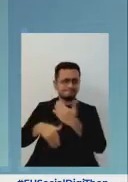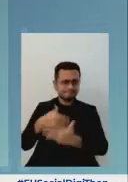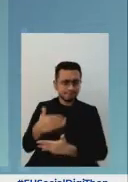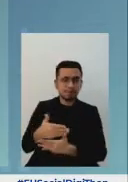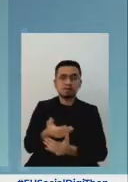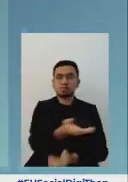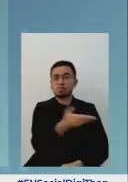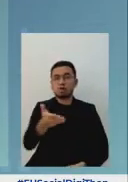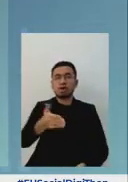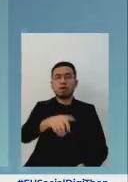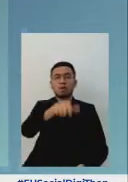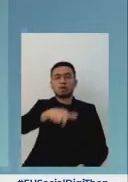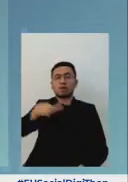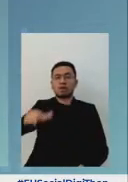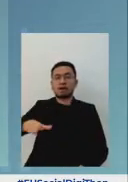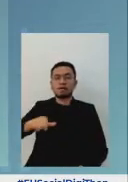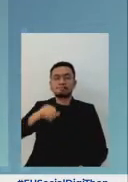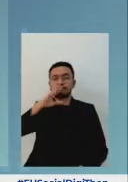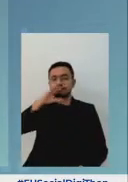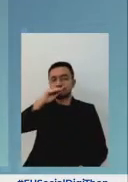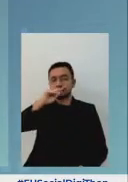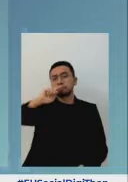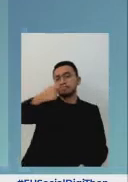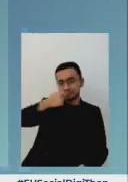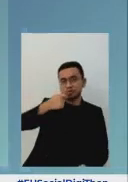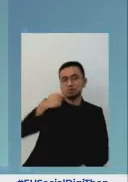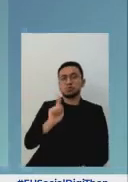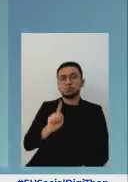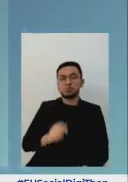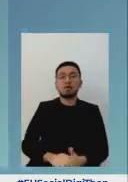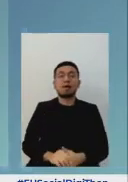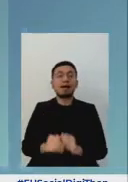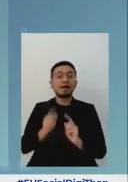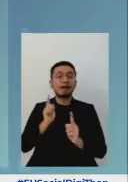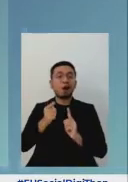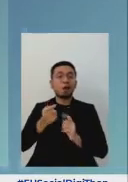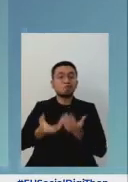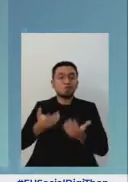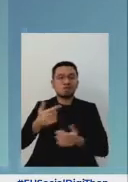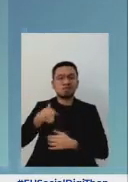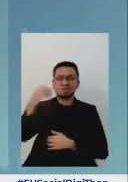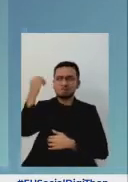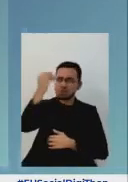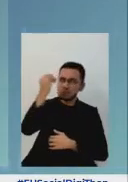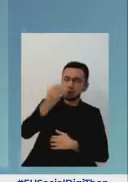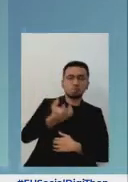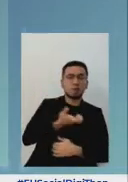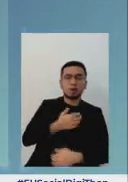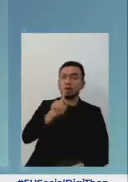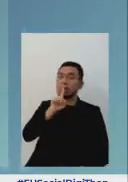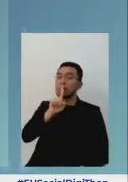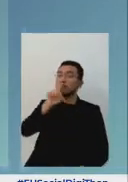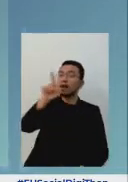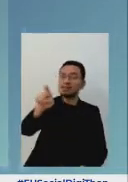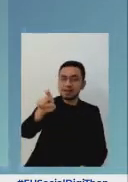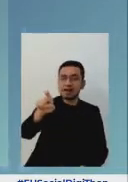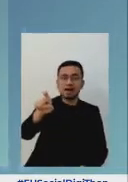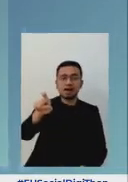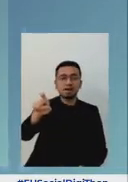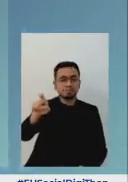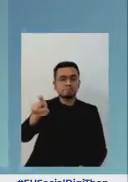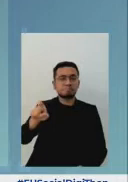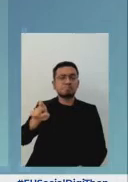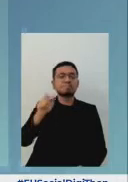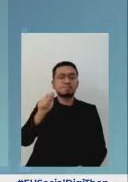akan dinonaktifkan mikrofonnya. Jadi, kalau nanti ada pertanyaan yang kurang jelas yang ditujukan pada narasumber, izinkan kami